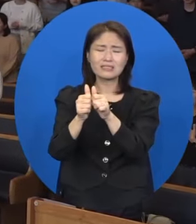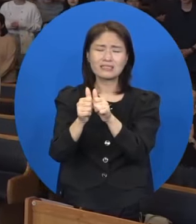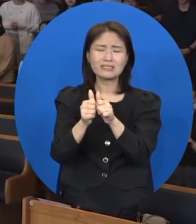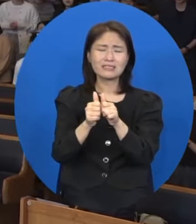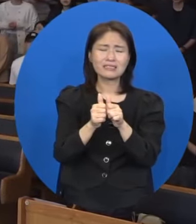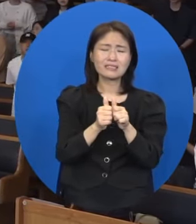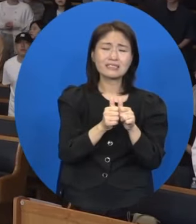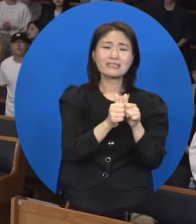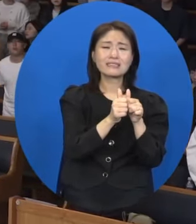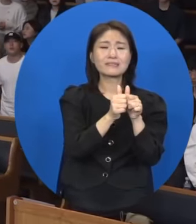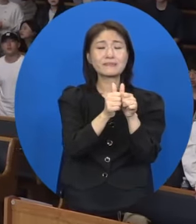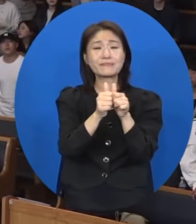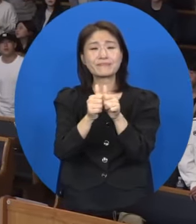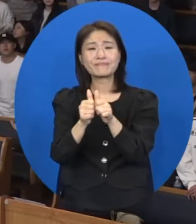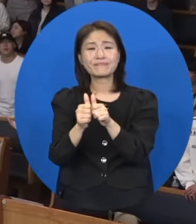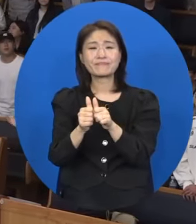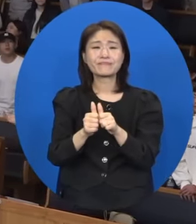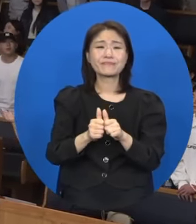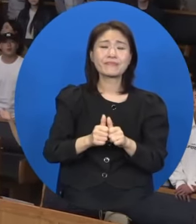동행하리니